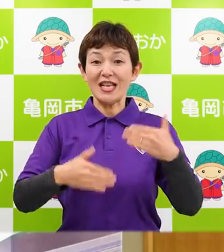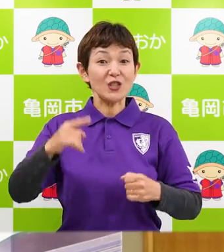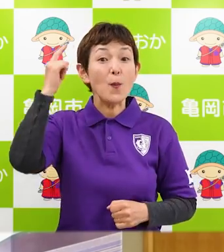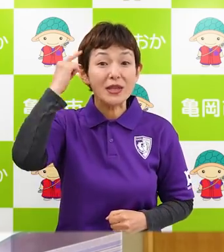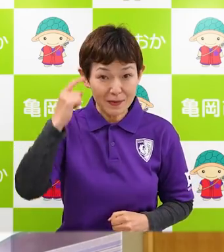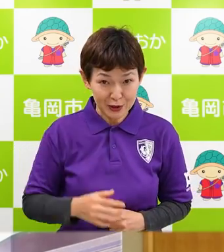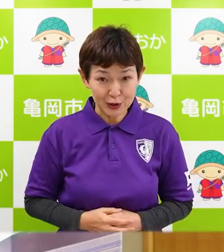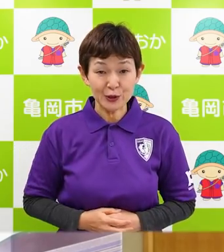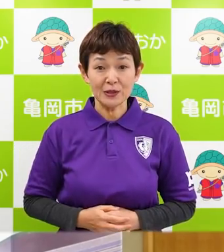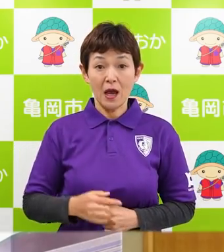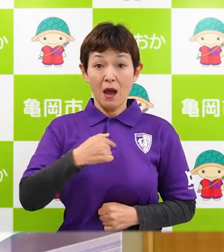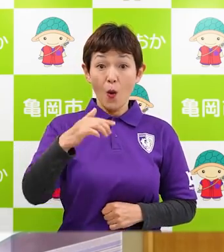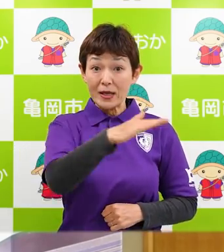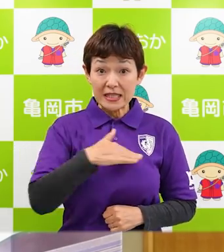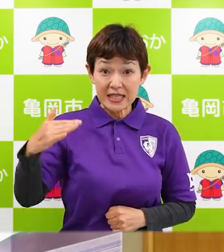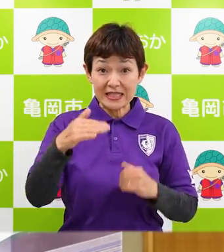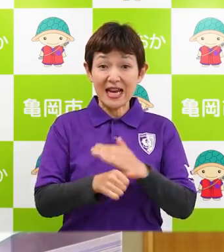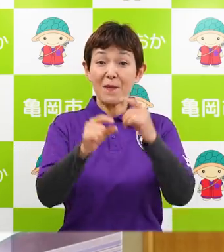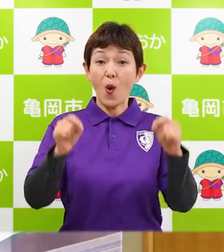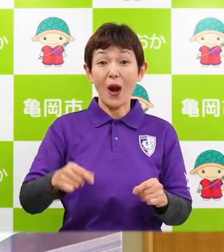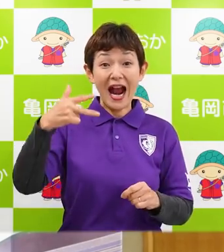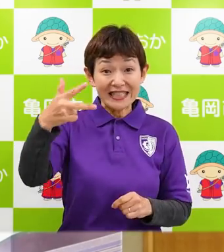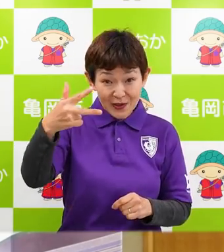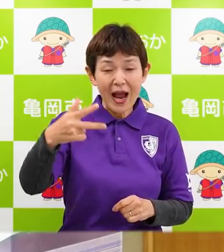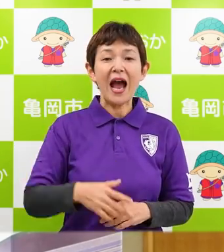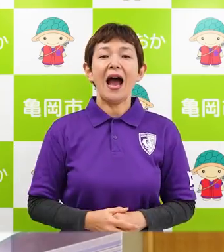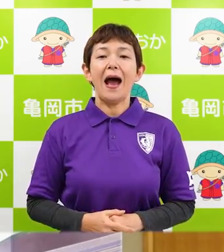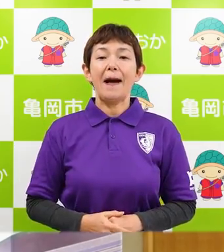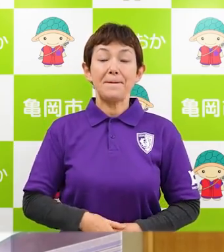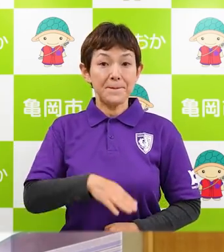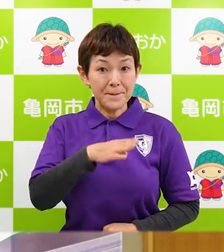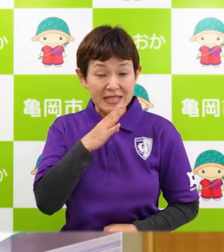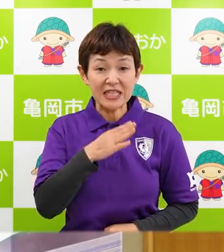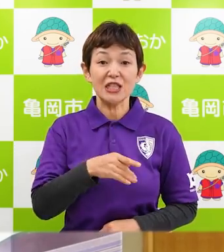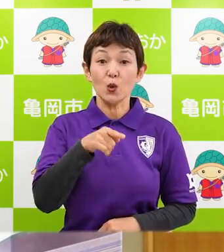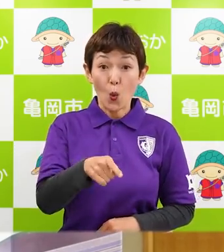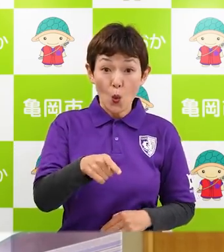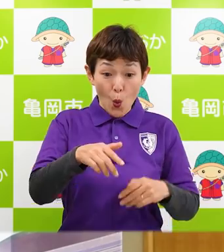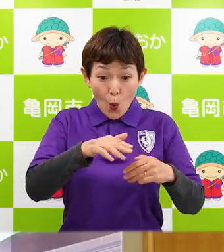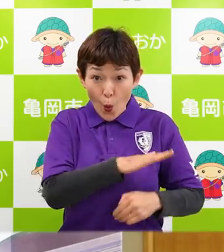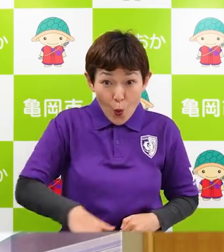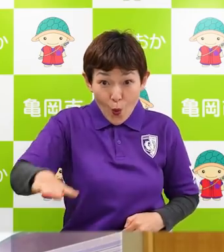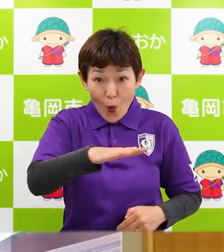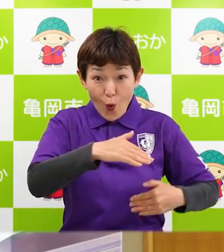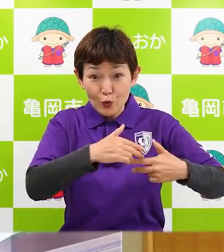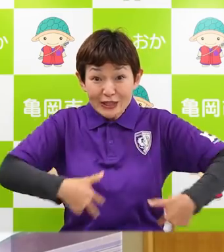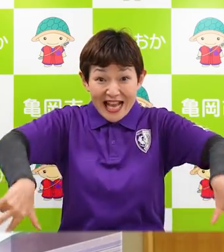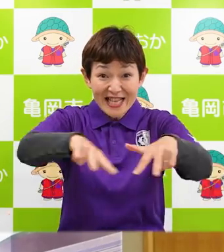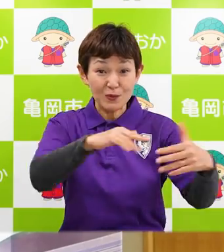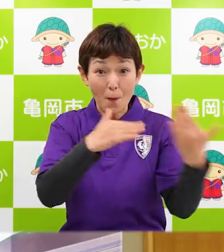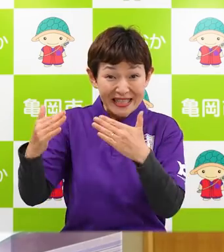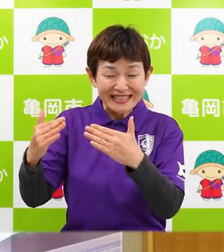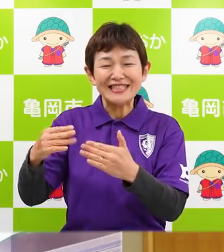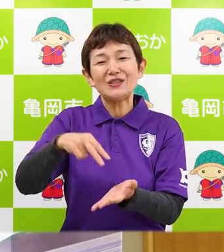ています。私たち亀岡市は、まさにこのスタジアムのある町としてサ